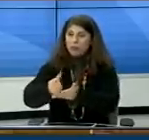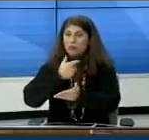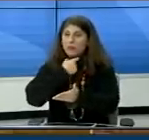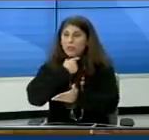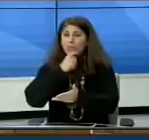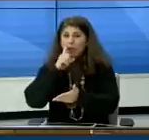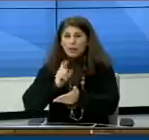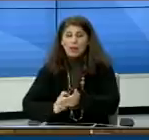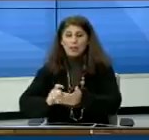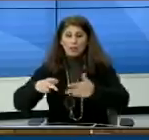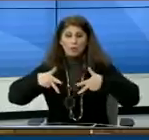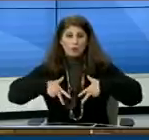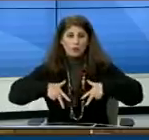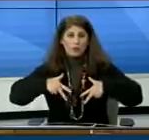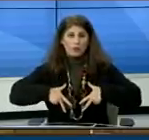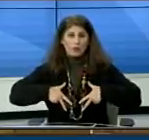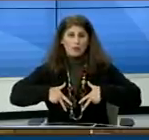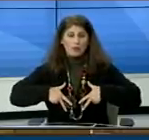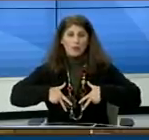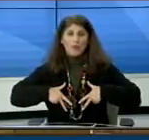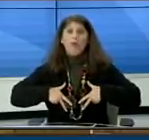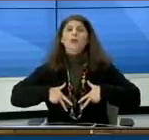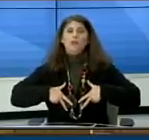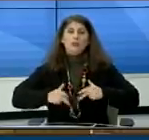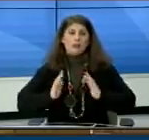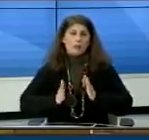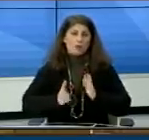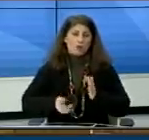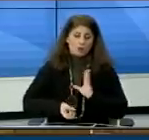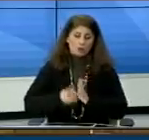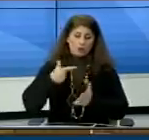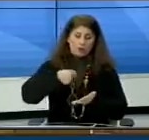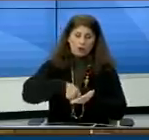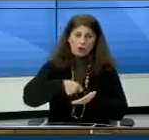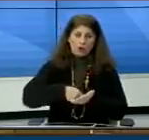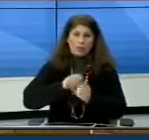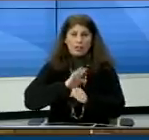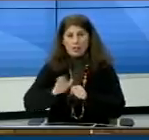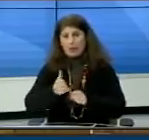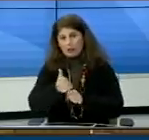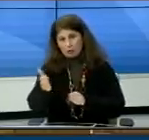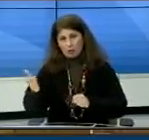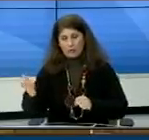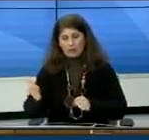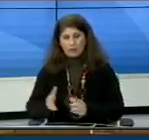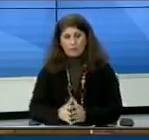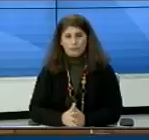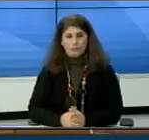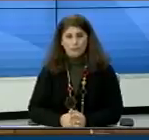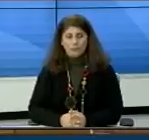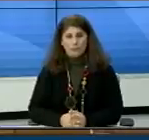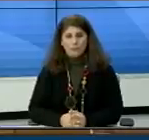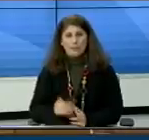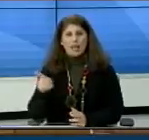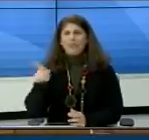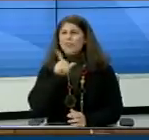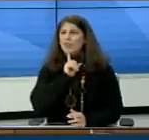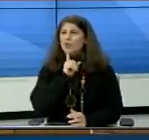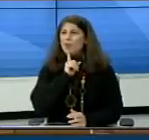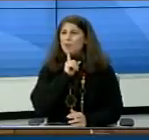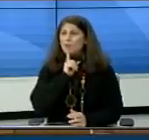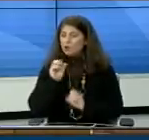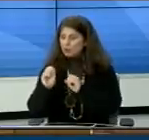κράτος να καταφύγει σε νέα φορολογία για να τα καλύψει. Οι μαθητευόμενοι μάγοι